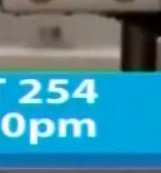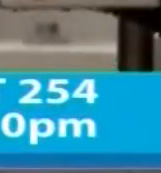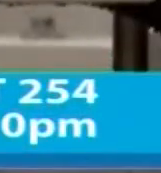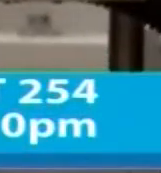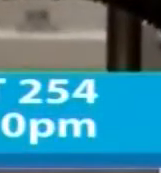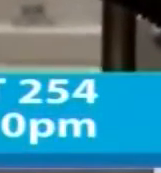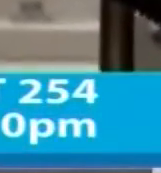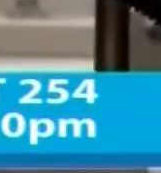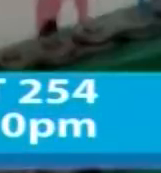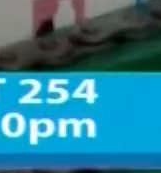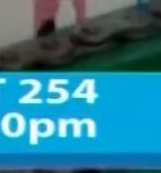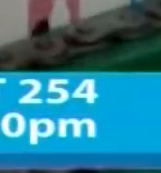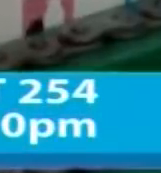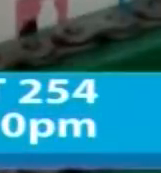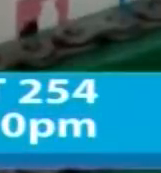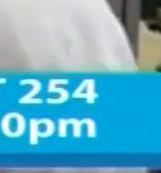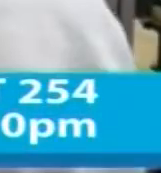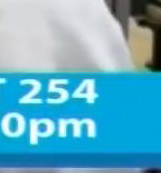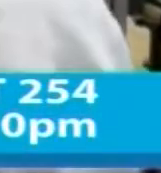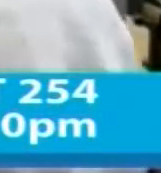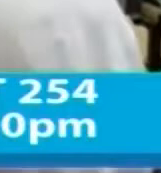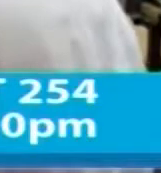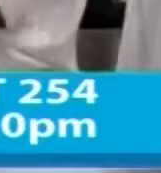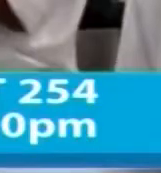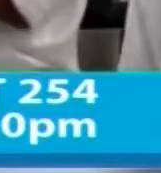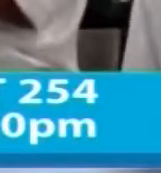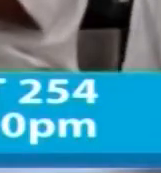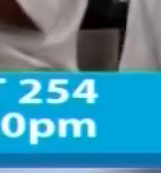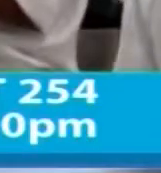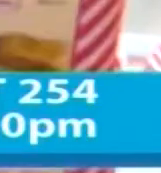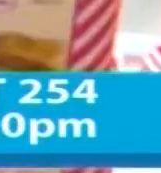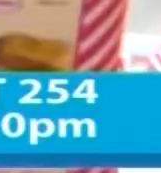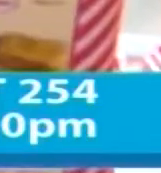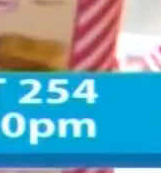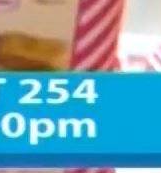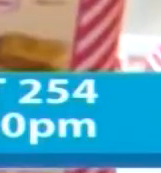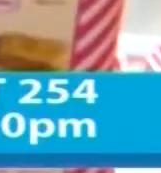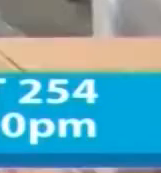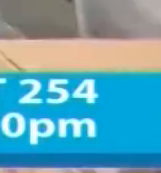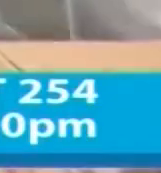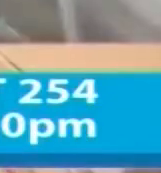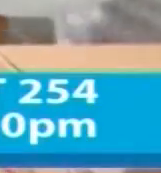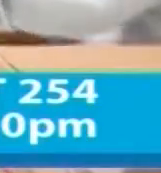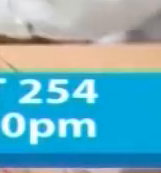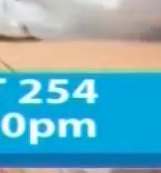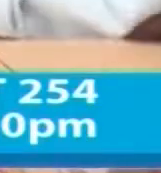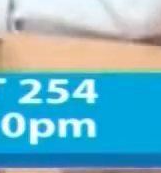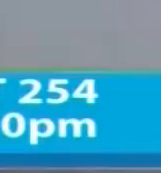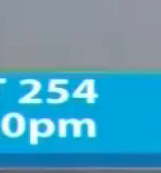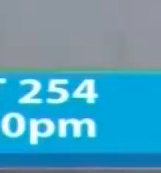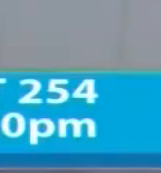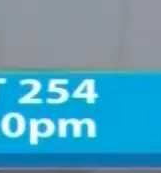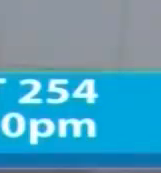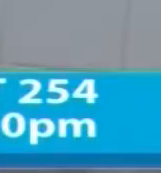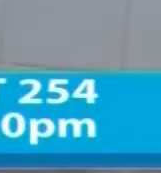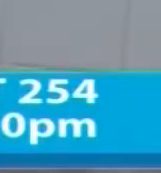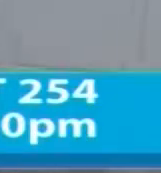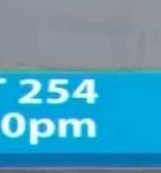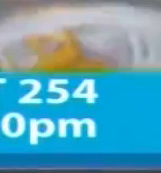kiwanda hiki mwamko mpya na kuunda nafasi zaidi za kazi ni afueni kwa wengi.